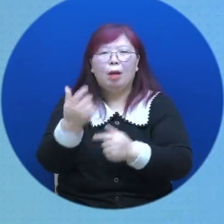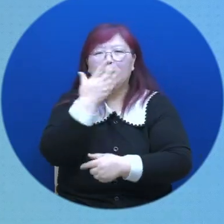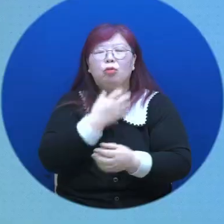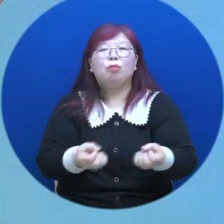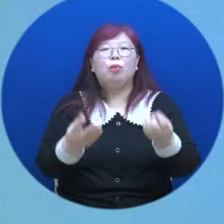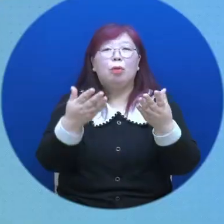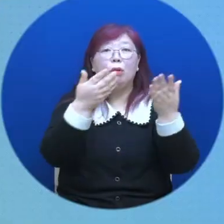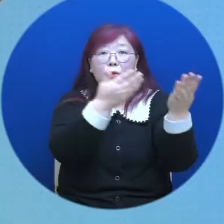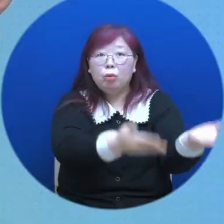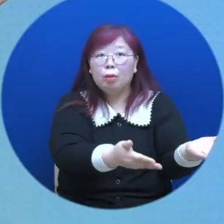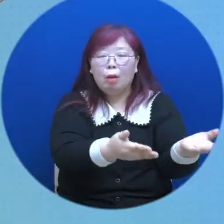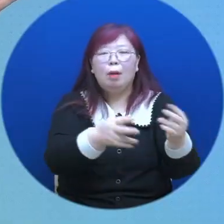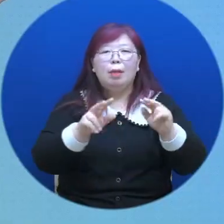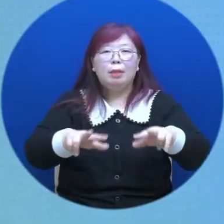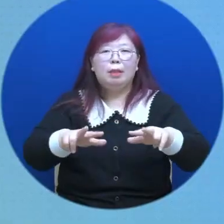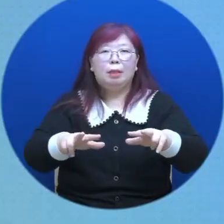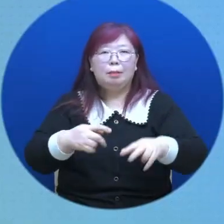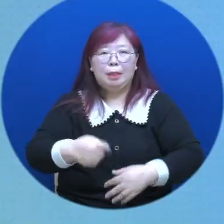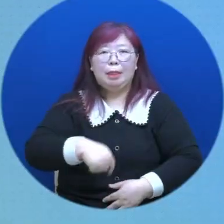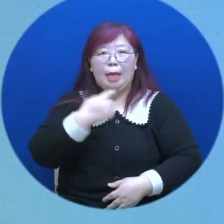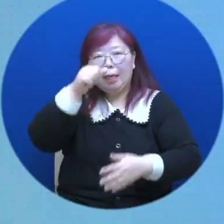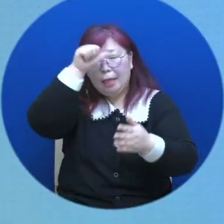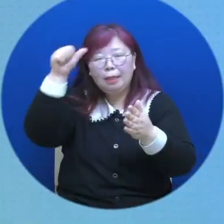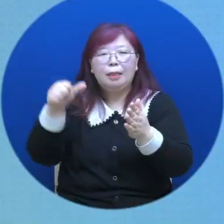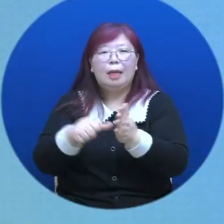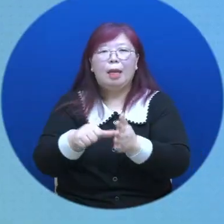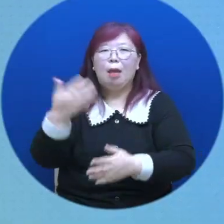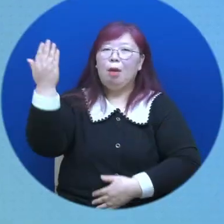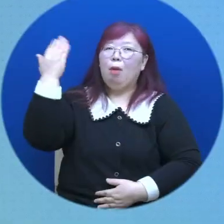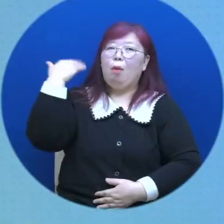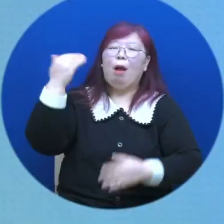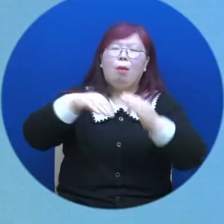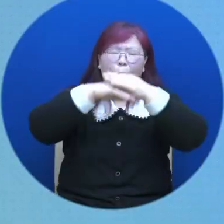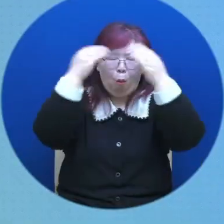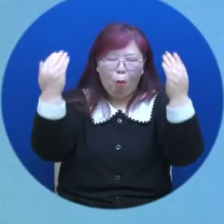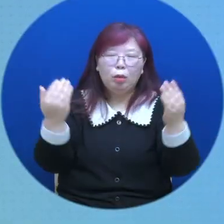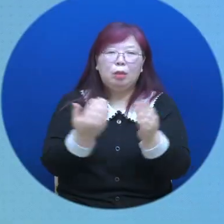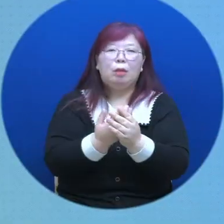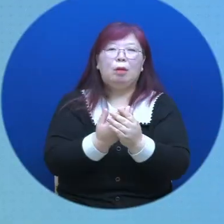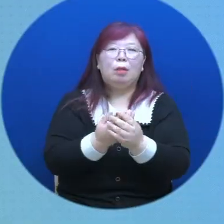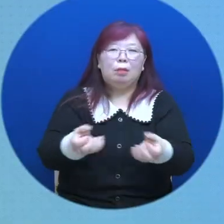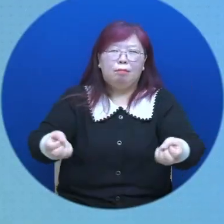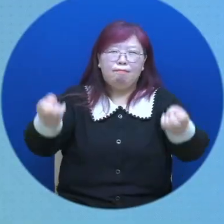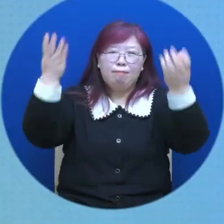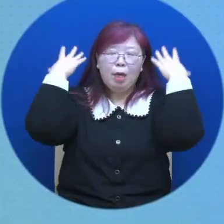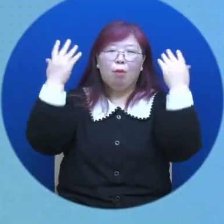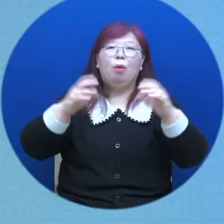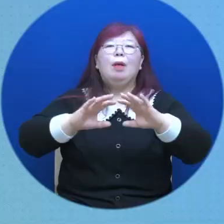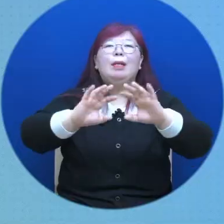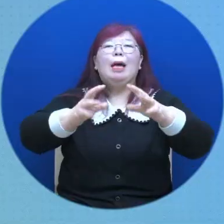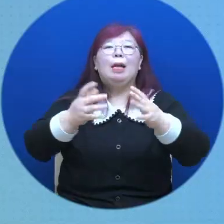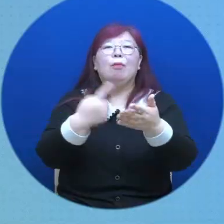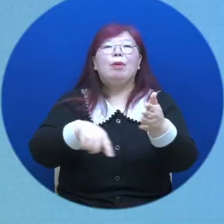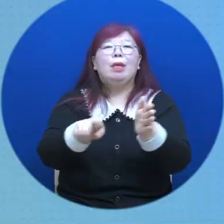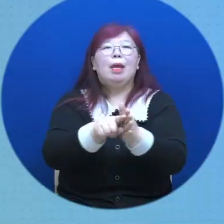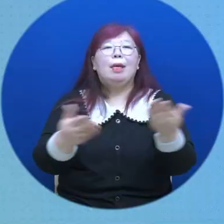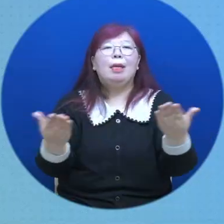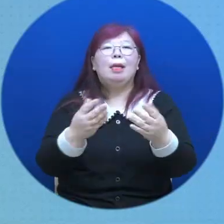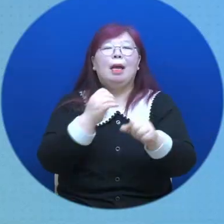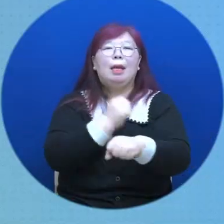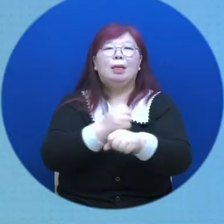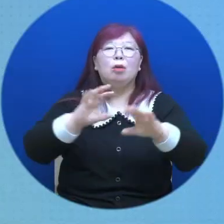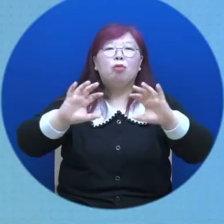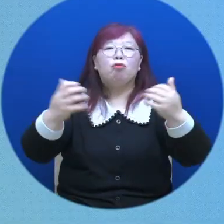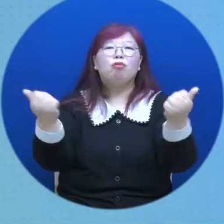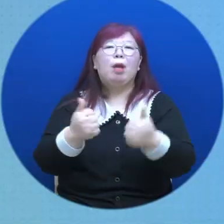주어서 지금은 자기의 인생의 과거의 모든 것들을 딛고 나라를 위해서 일하는 일꾼이 되었다는